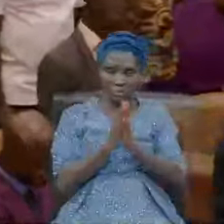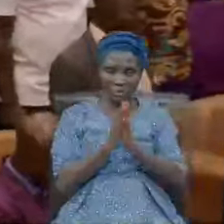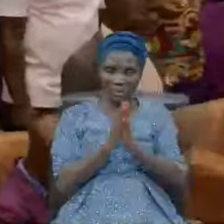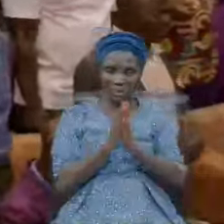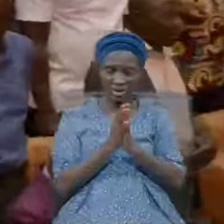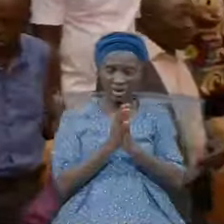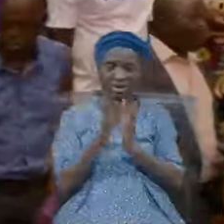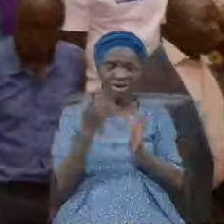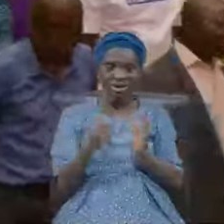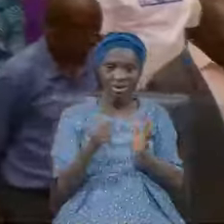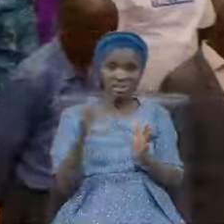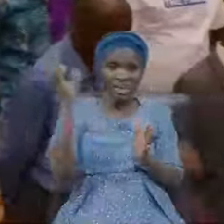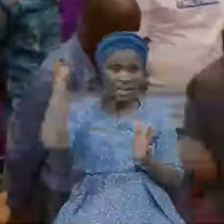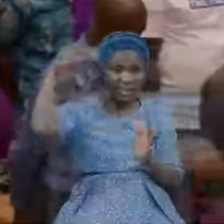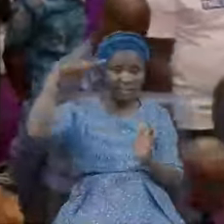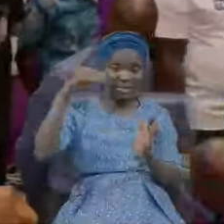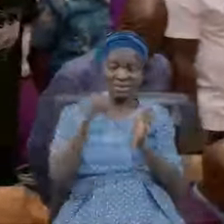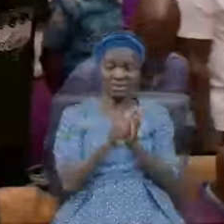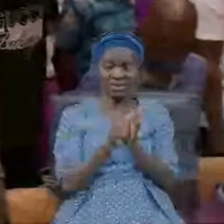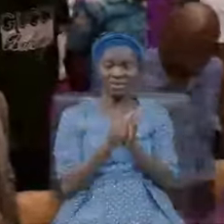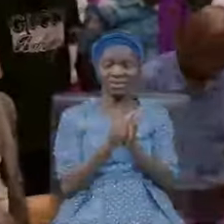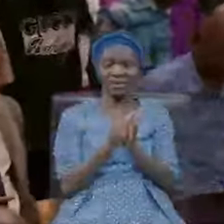Et la grâce